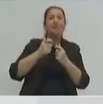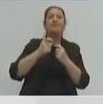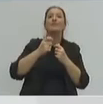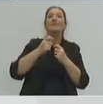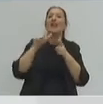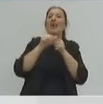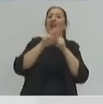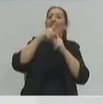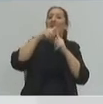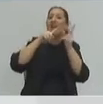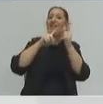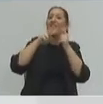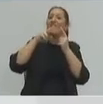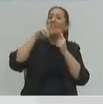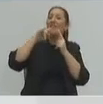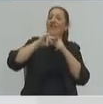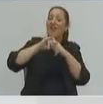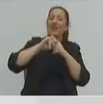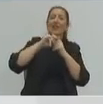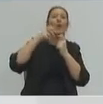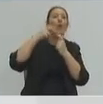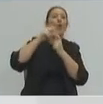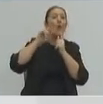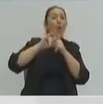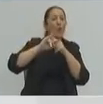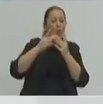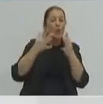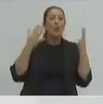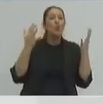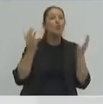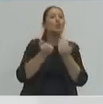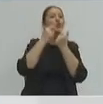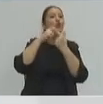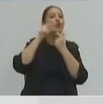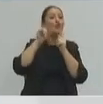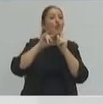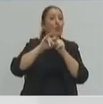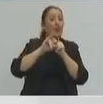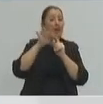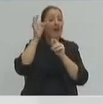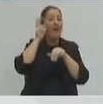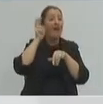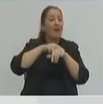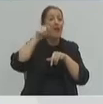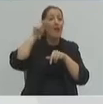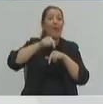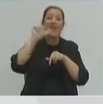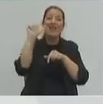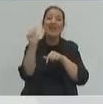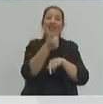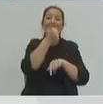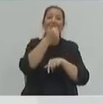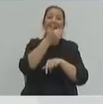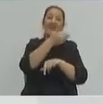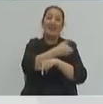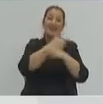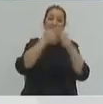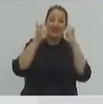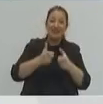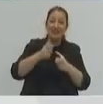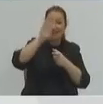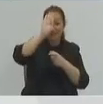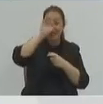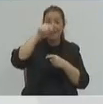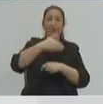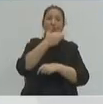da kurtuluş ruhunu da idrak ederek bu aziz şehre hizmet etmeleri gerektiğini de bir kez